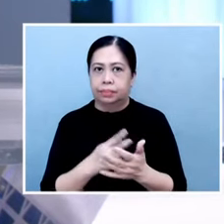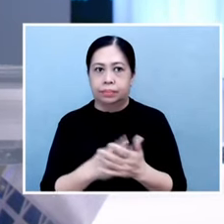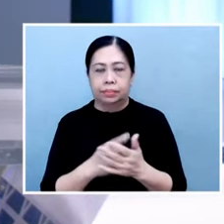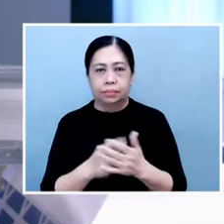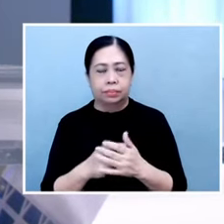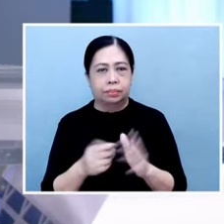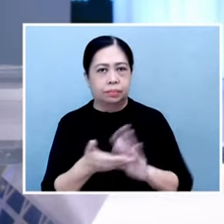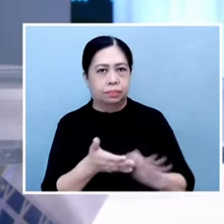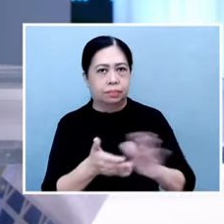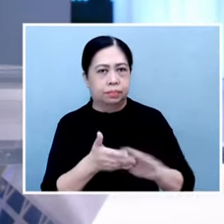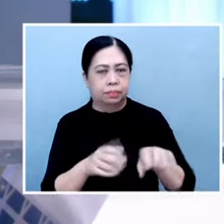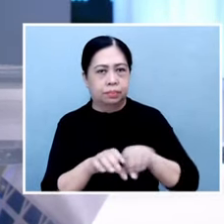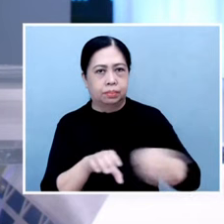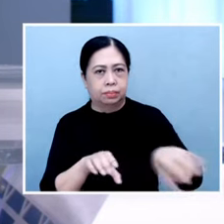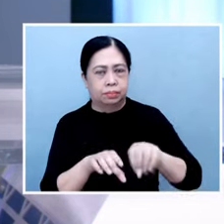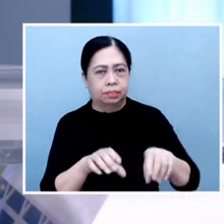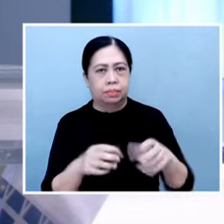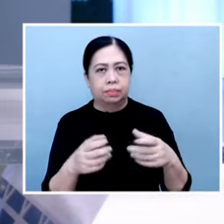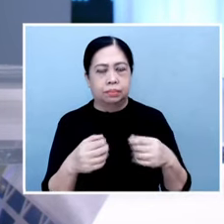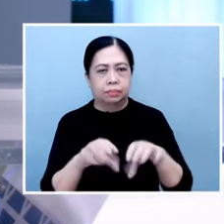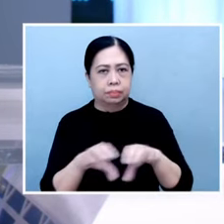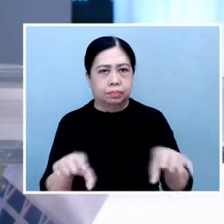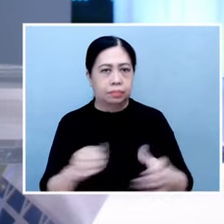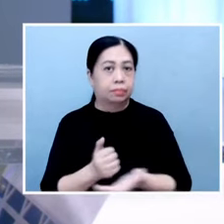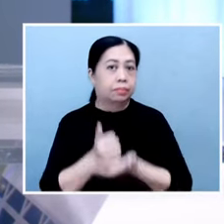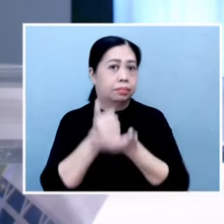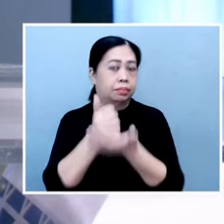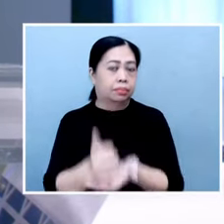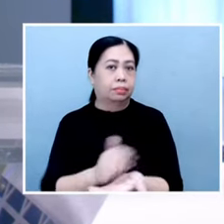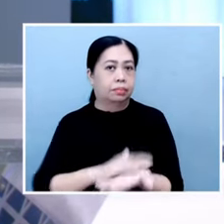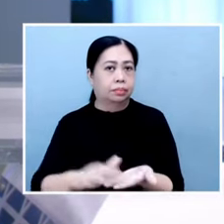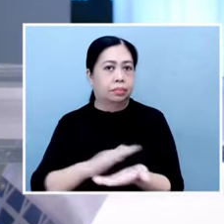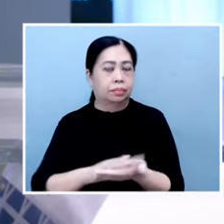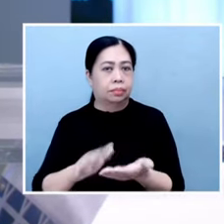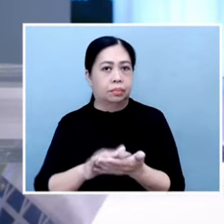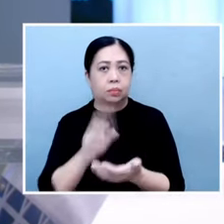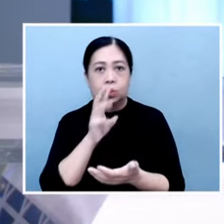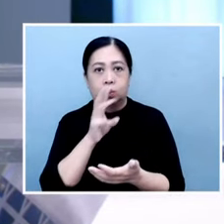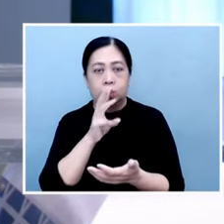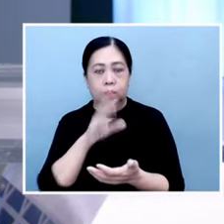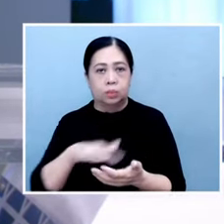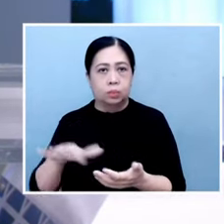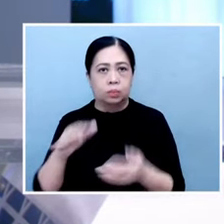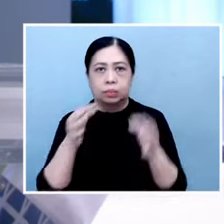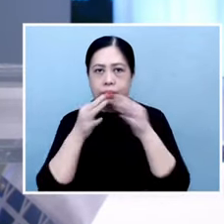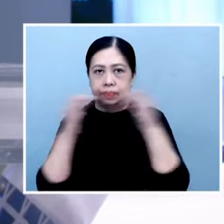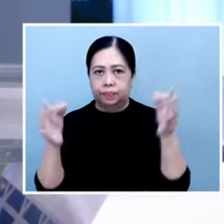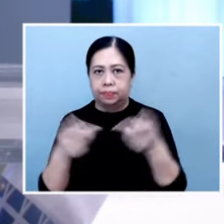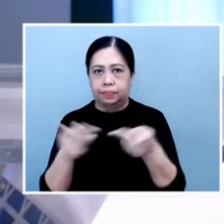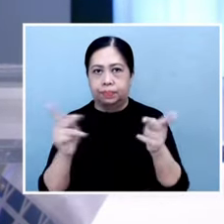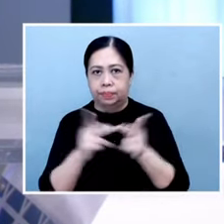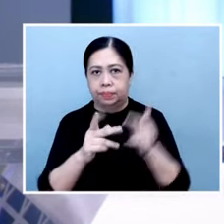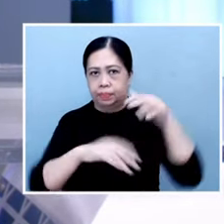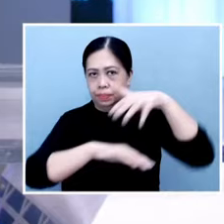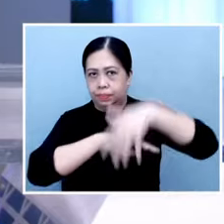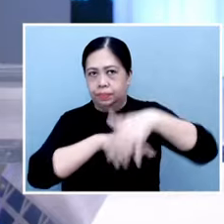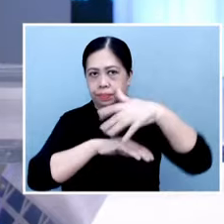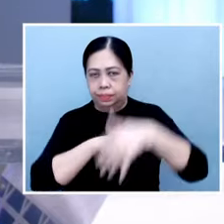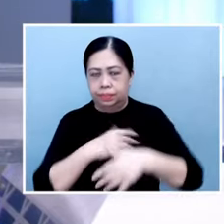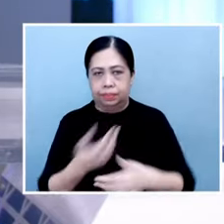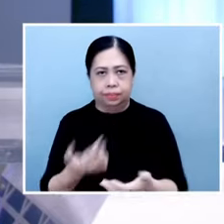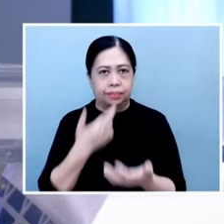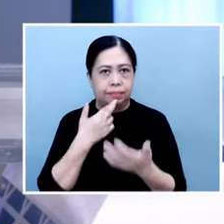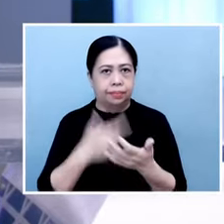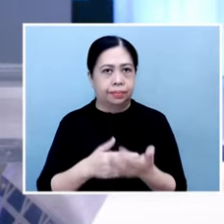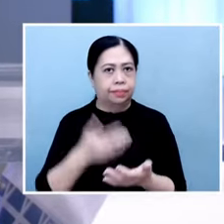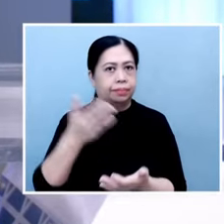and treatment plant na makatutulong linisin ang tubig sa sikat na pasyalan. Exclusive,